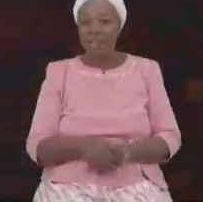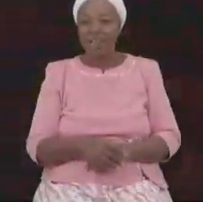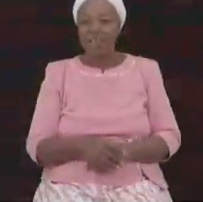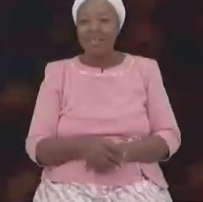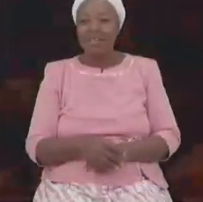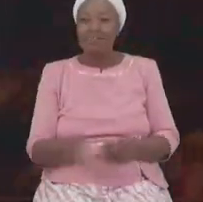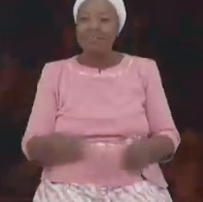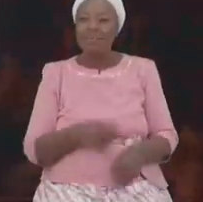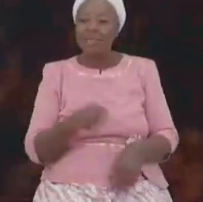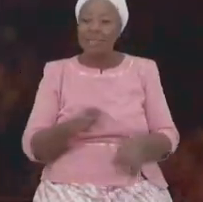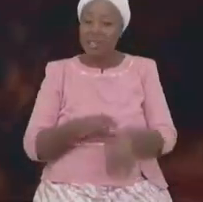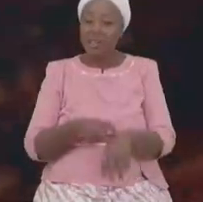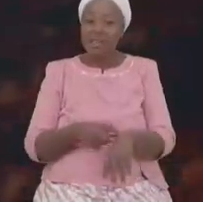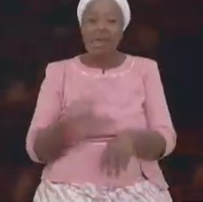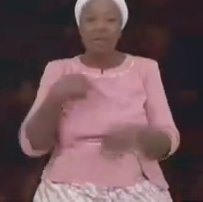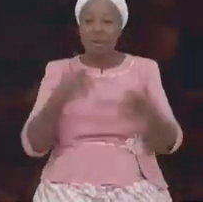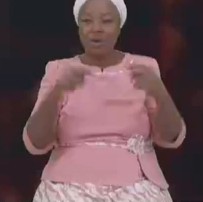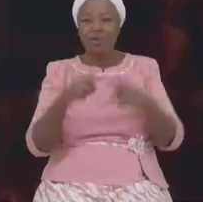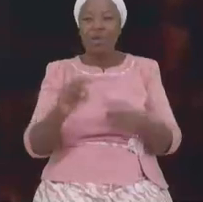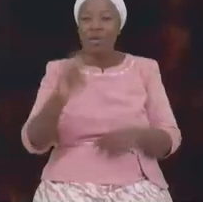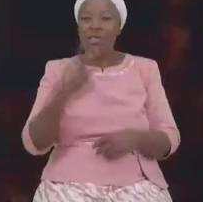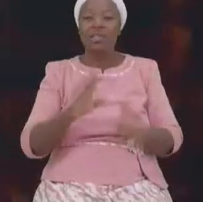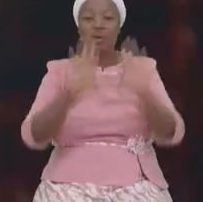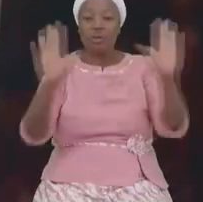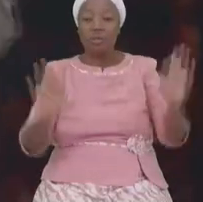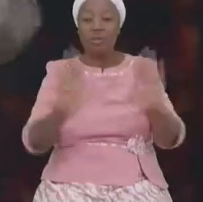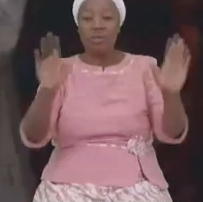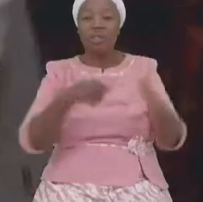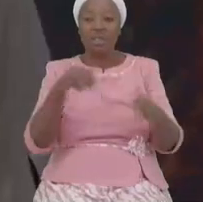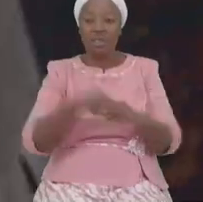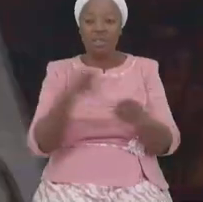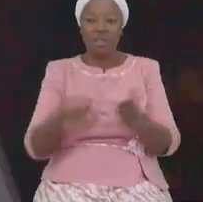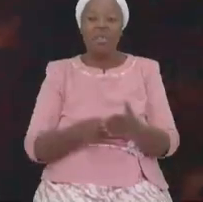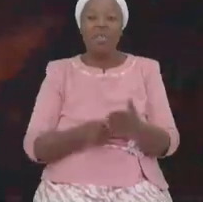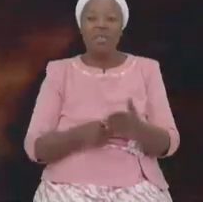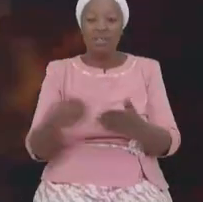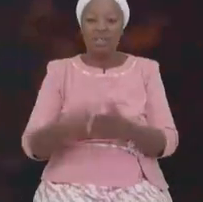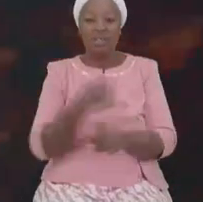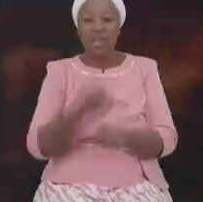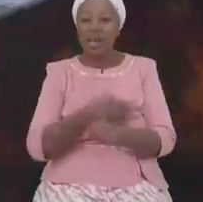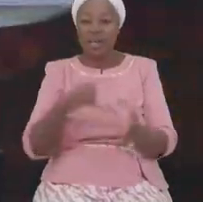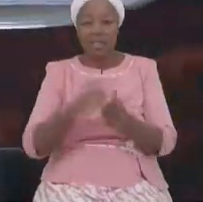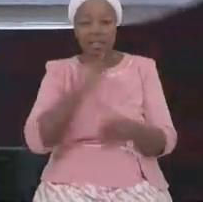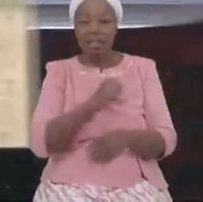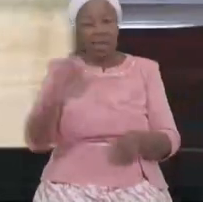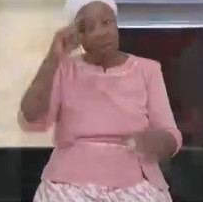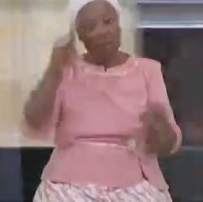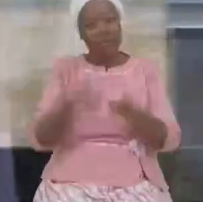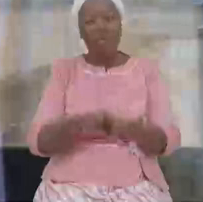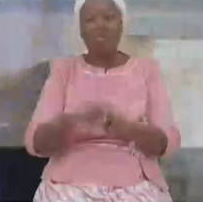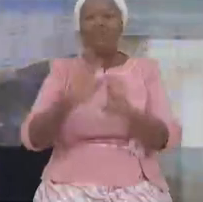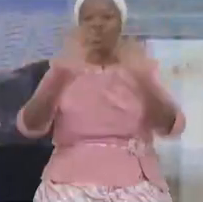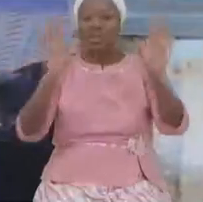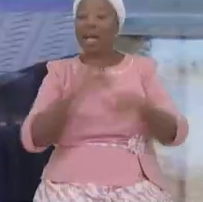Alors, aujourd'hui, nous sommes au deuxième dimanche du deuxième de l'année. Je prie